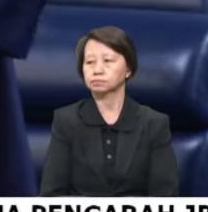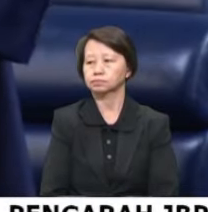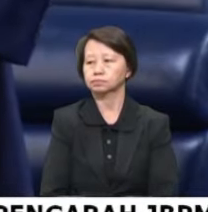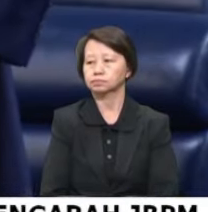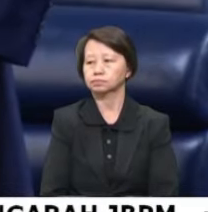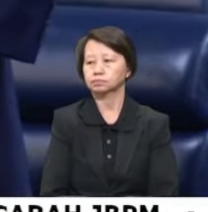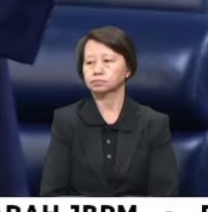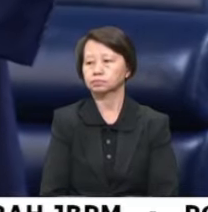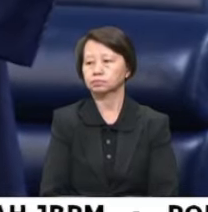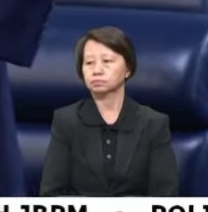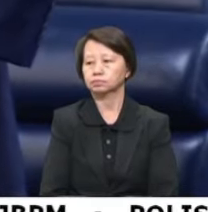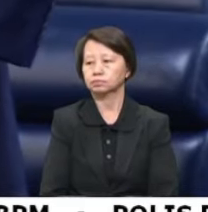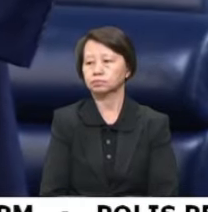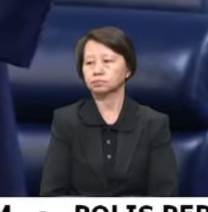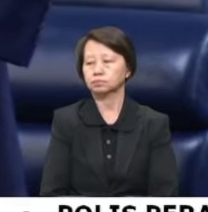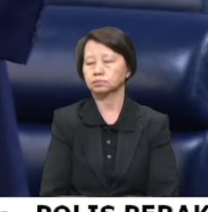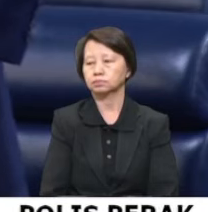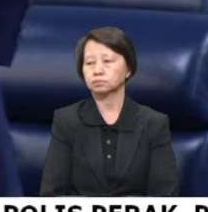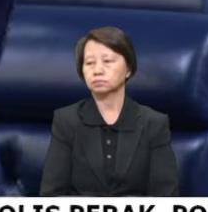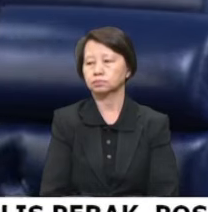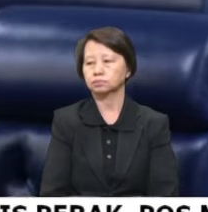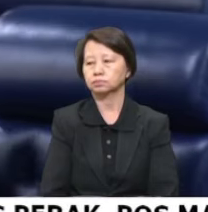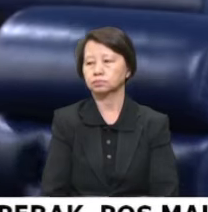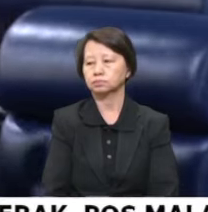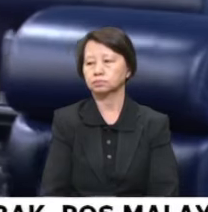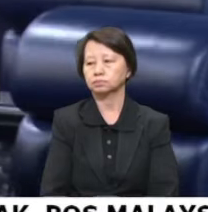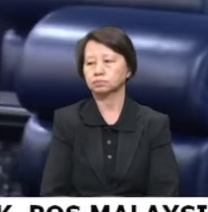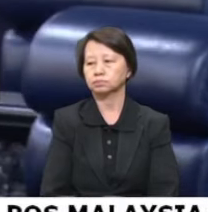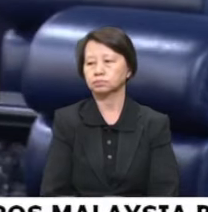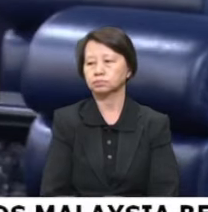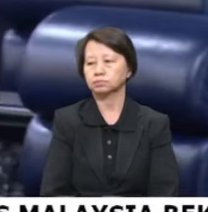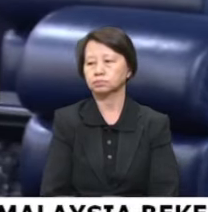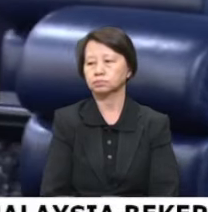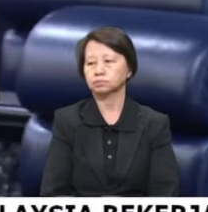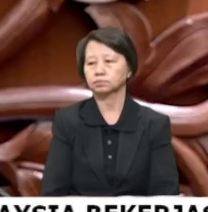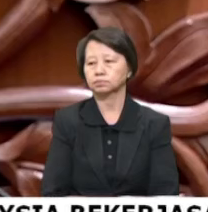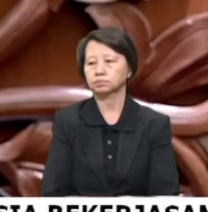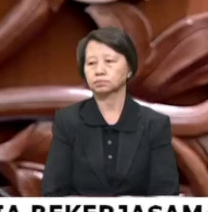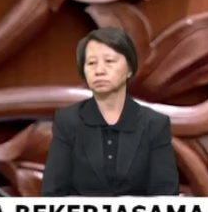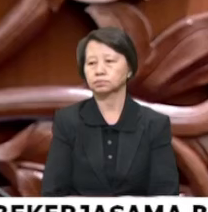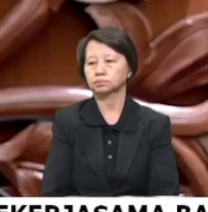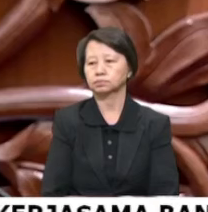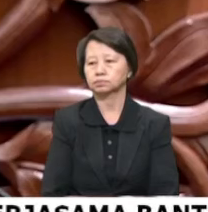007, 007, soalan saya nombor 7. Terima kasih.